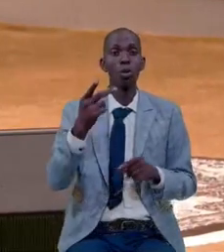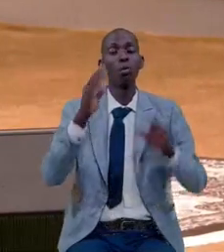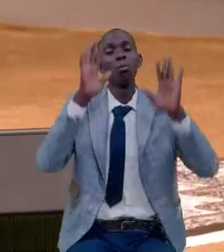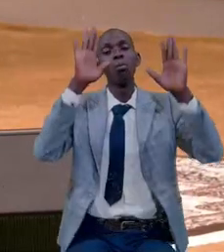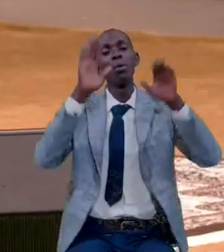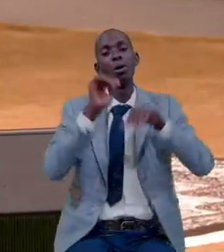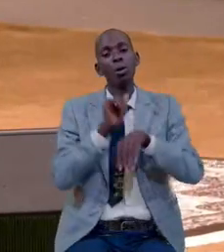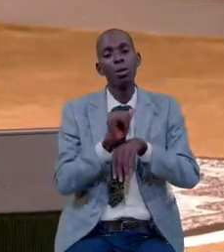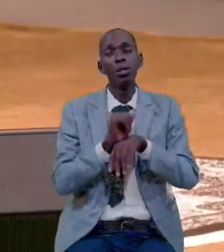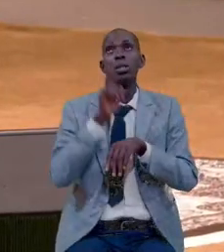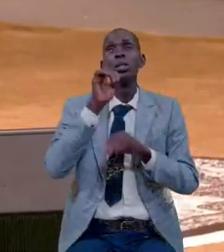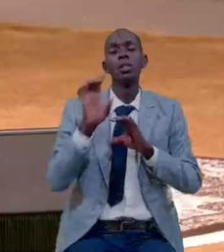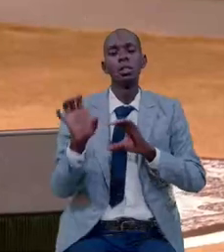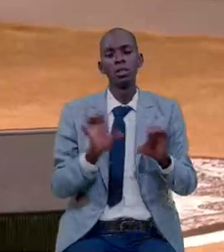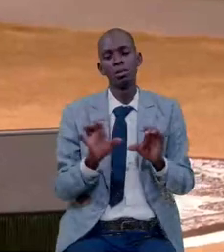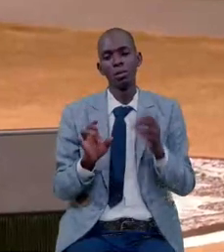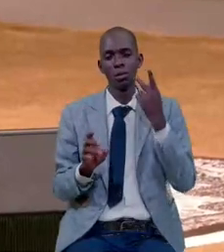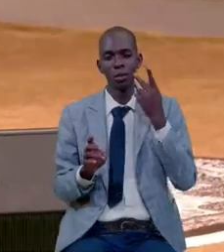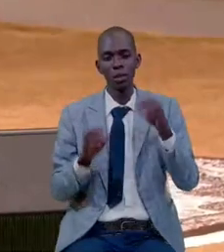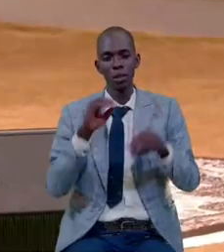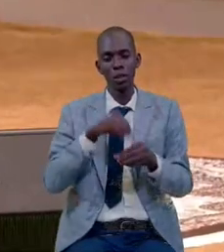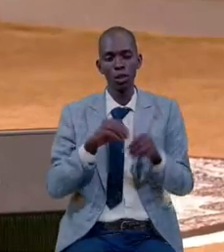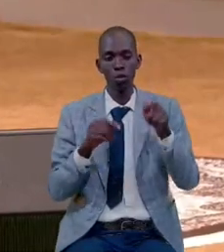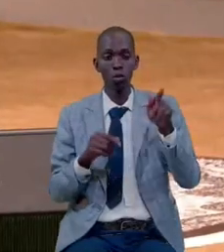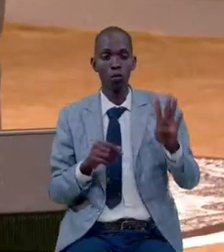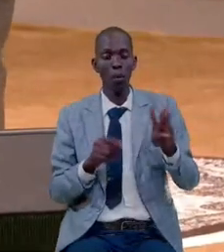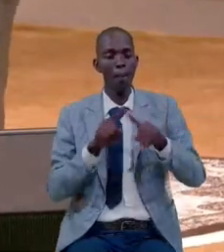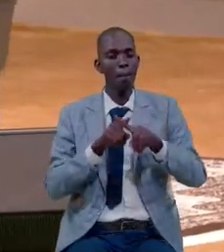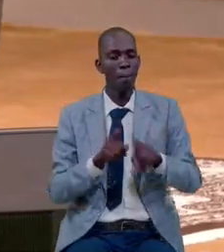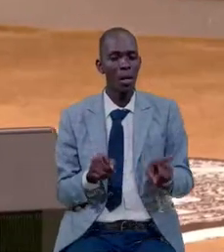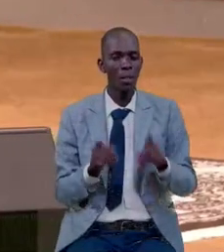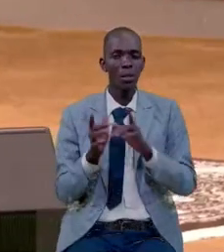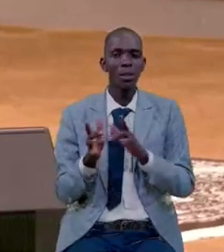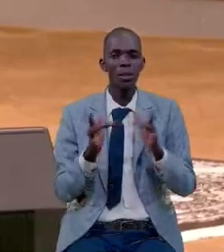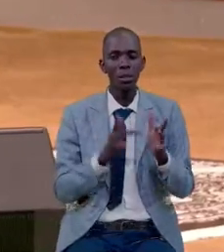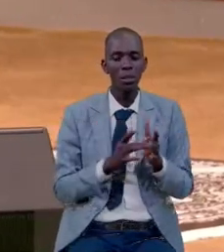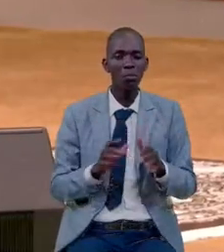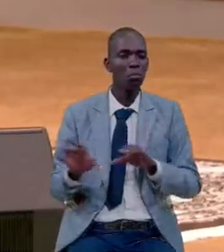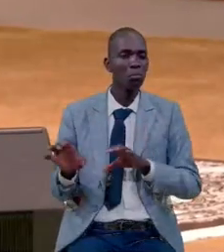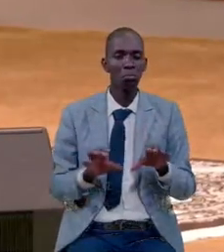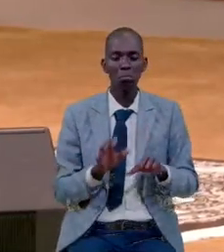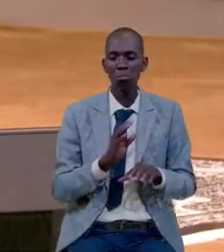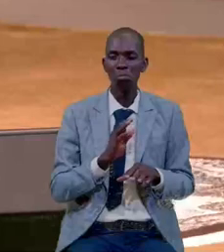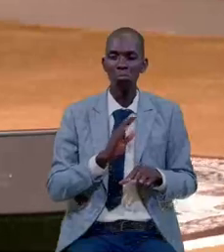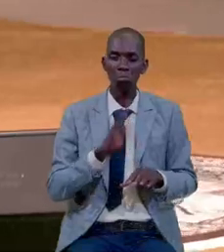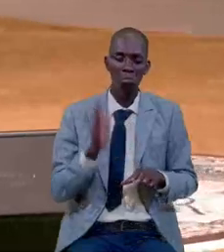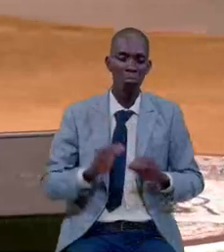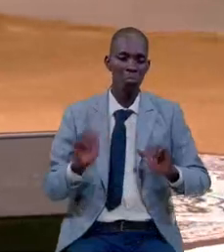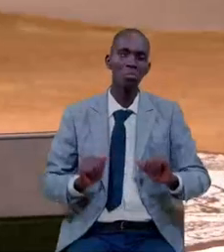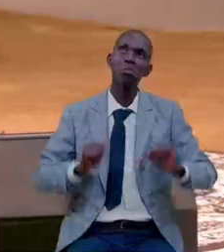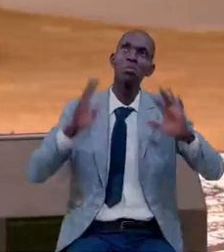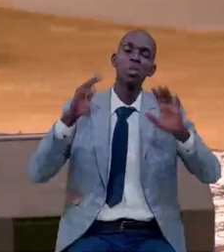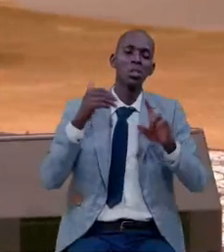Voyant les miracles qu'il faisait, verset 24. Mais Jésus ne se fiait point à